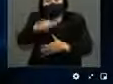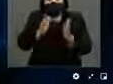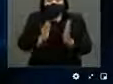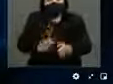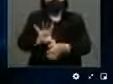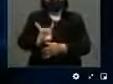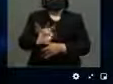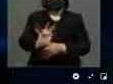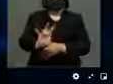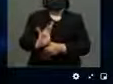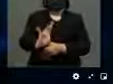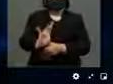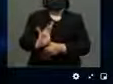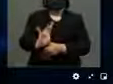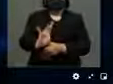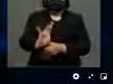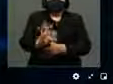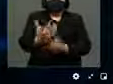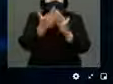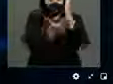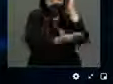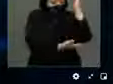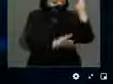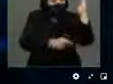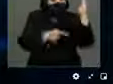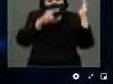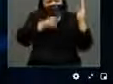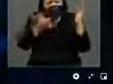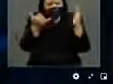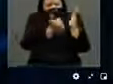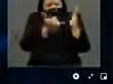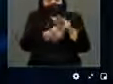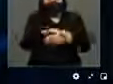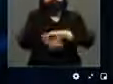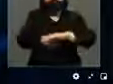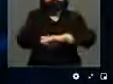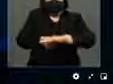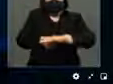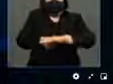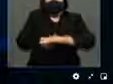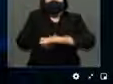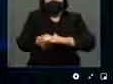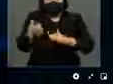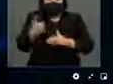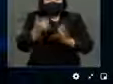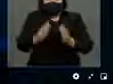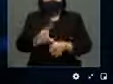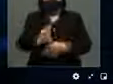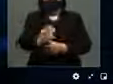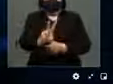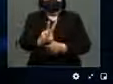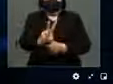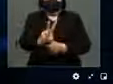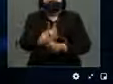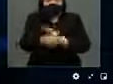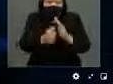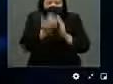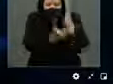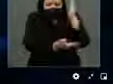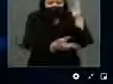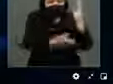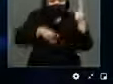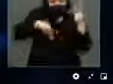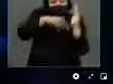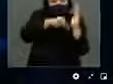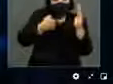นนะครับรอบประเทศเลยนะครับซึ่งอันนี้เนี่ยต้องติดชายแดนถึง72คนแล้วมาตรวจพบในพื้น